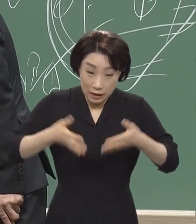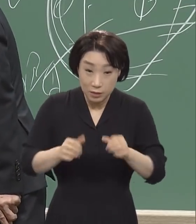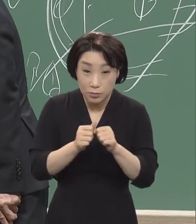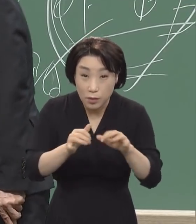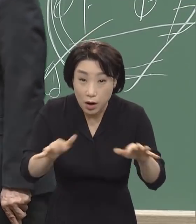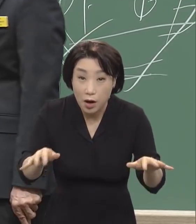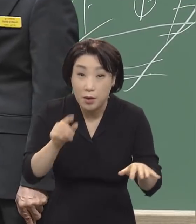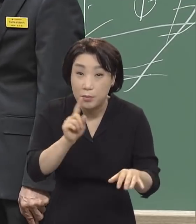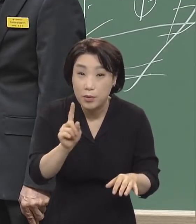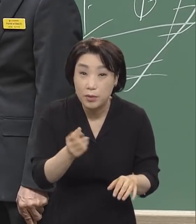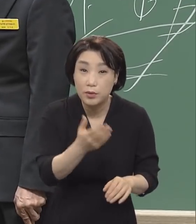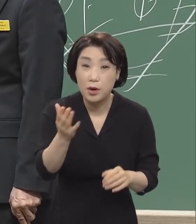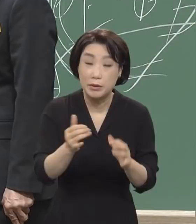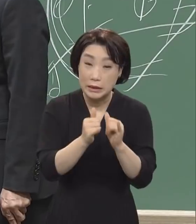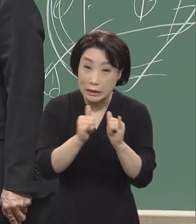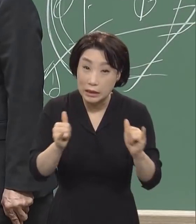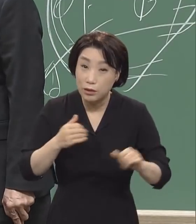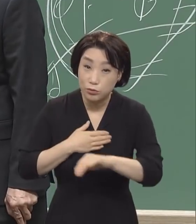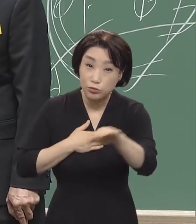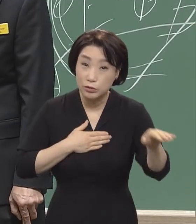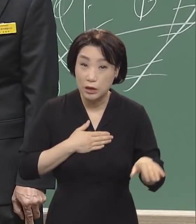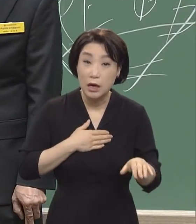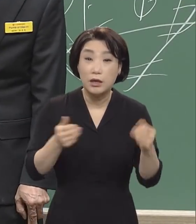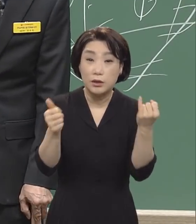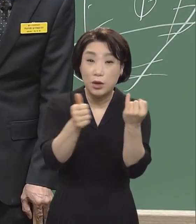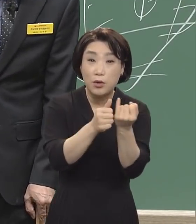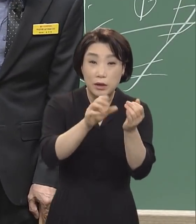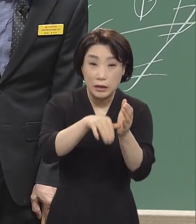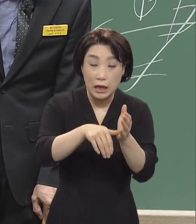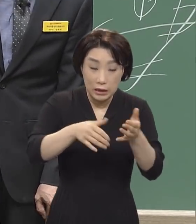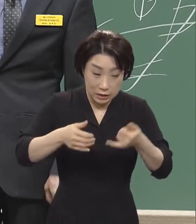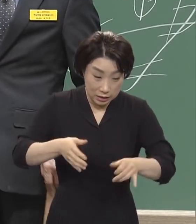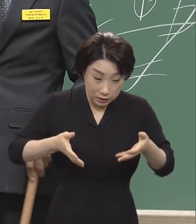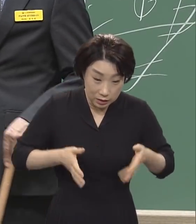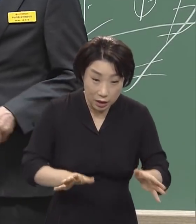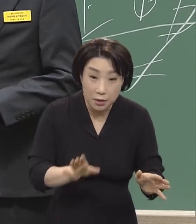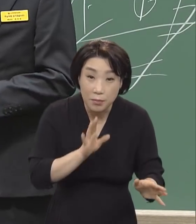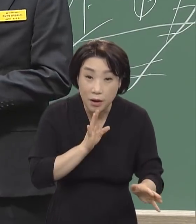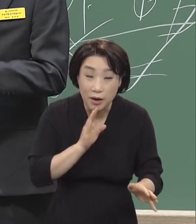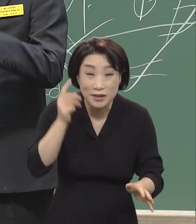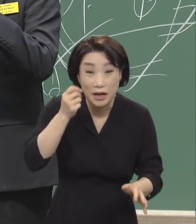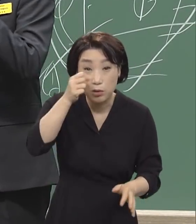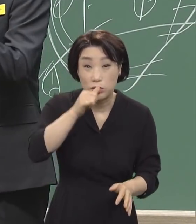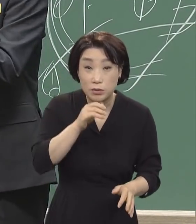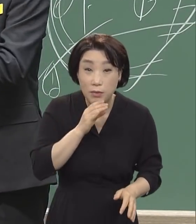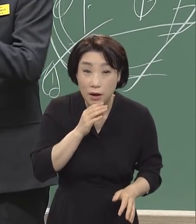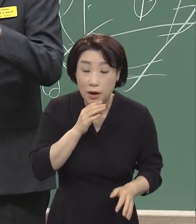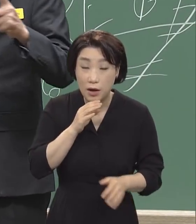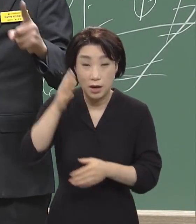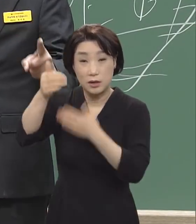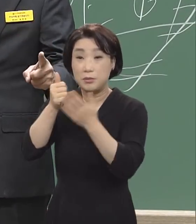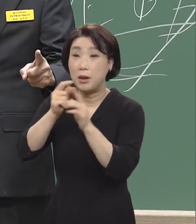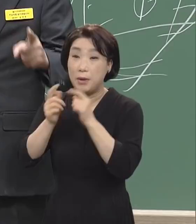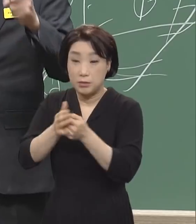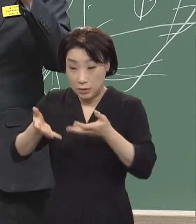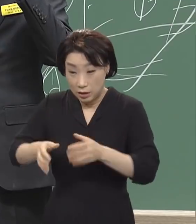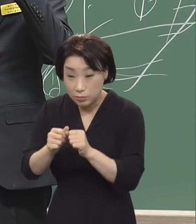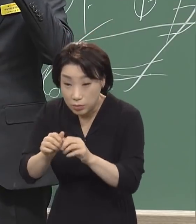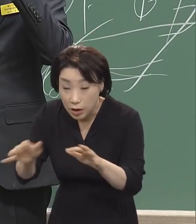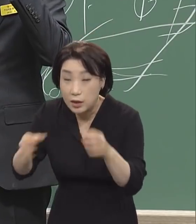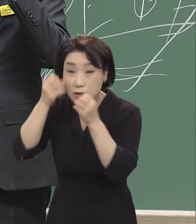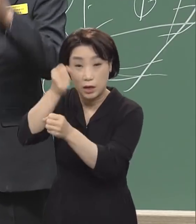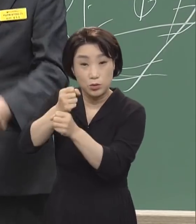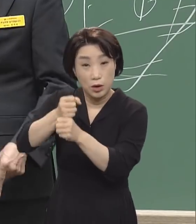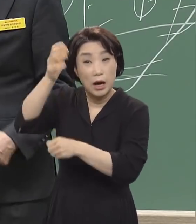번성하는 것도 인간이 결혼하면 자식을 낳는다. 이렇게 생각하지. 생육하고 번성하도록